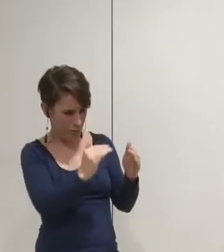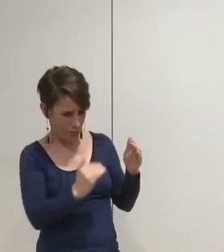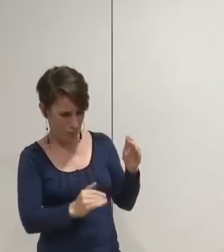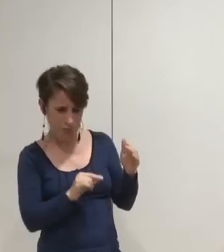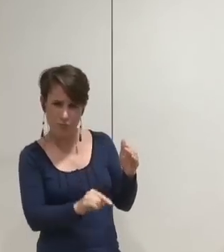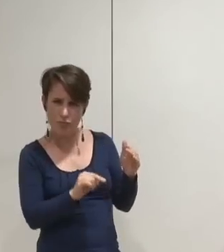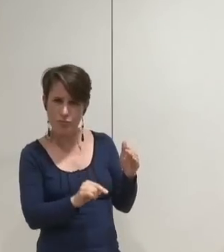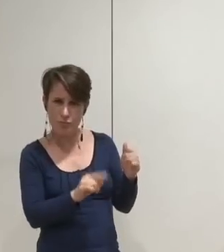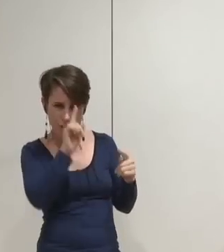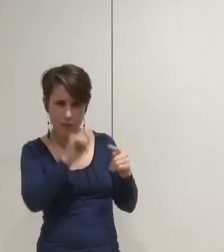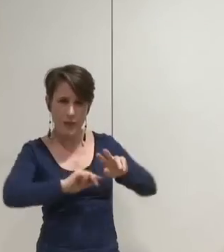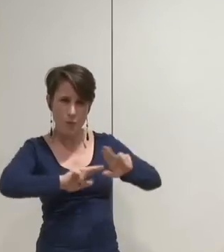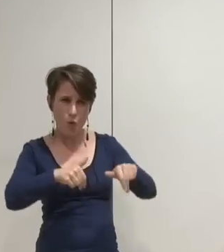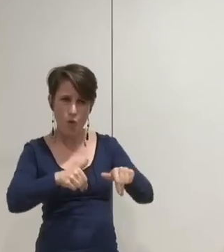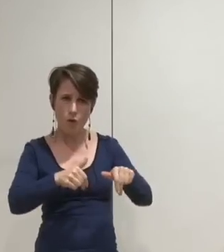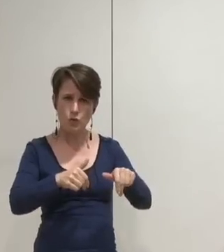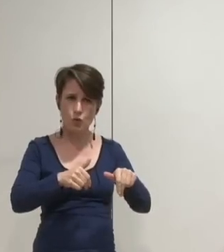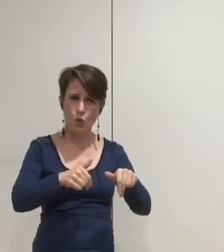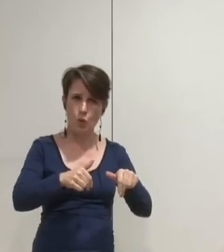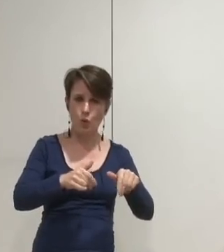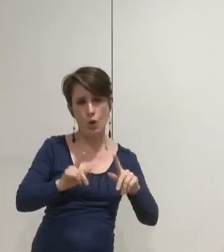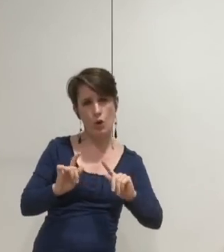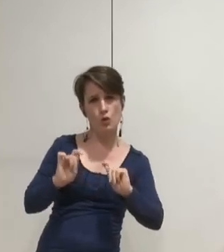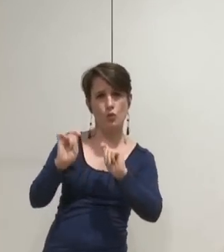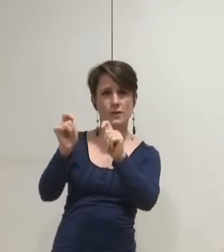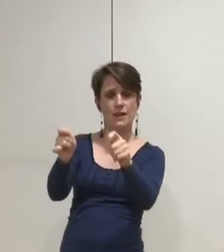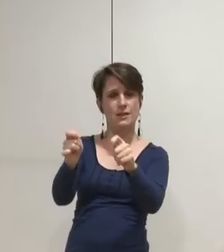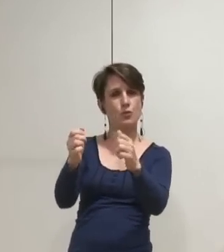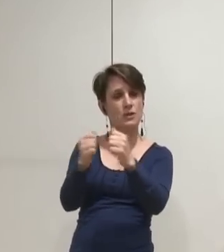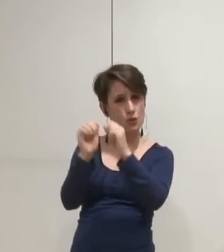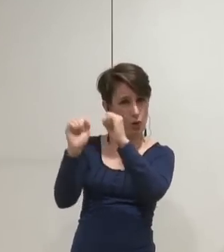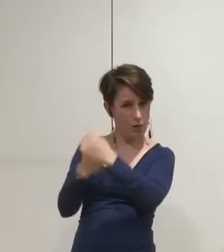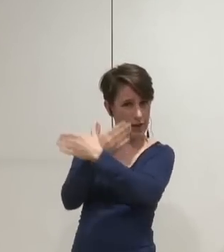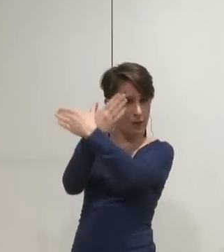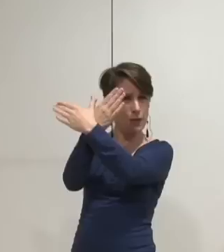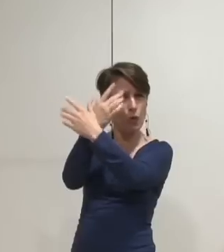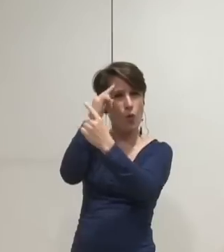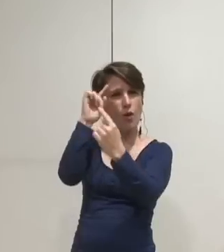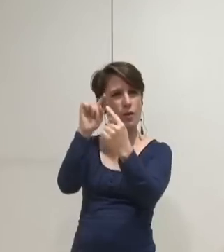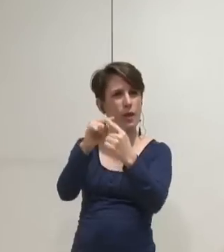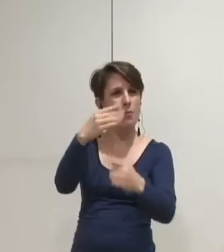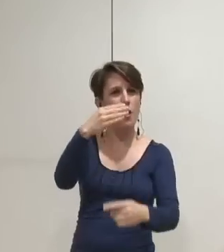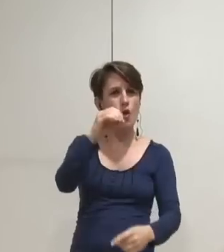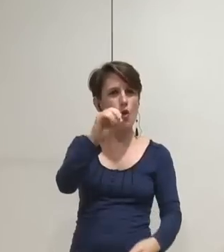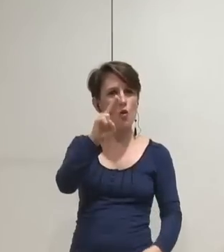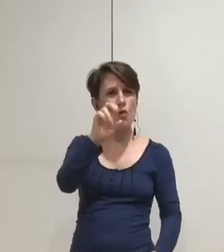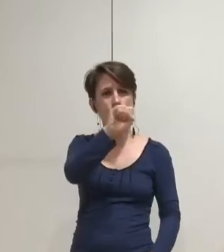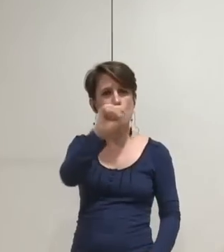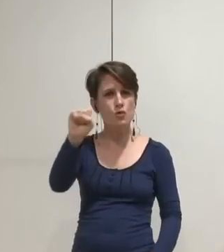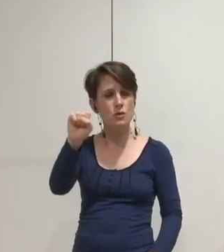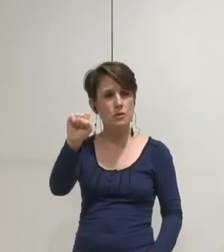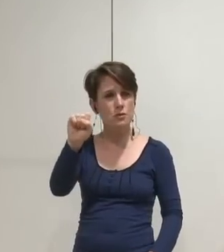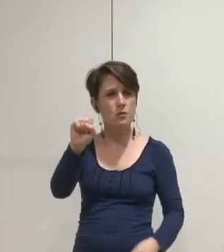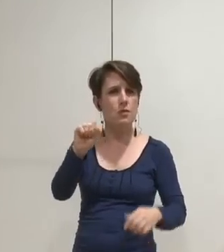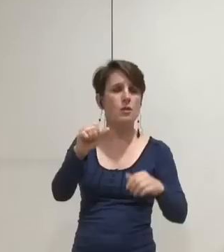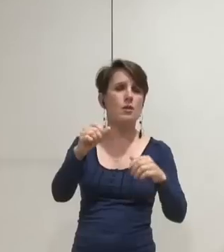disposition avec grandalp métropole dans le cadre du mousse de la Glot de deux maisons 16 rue